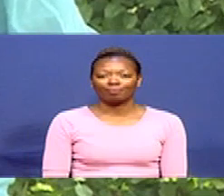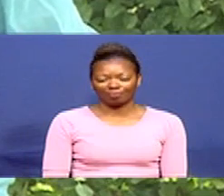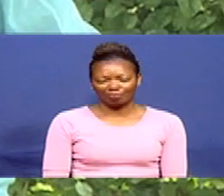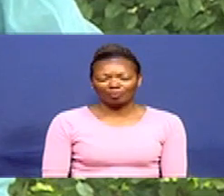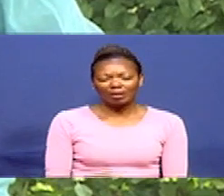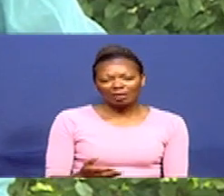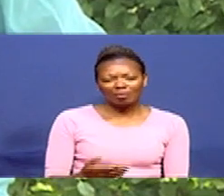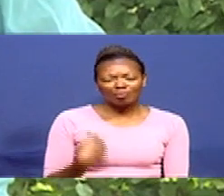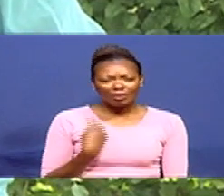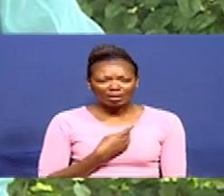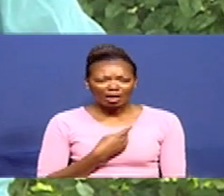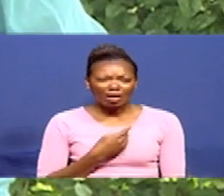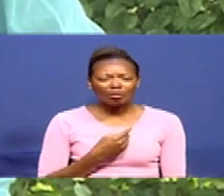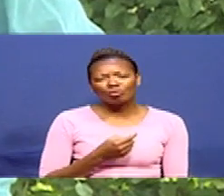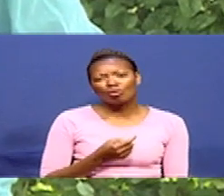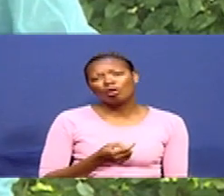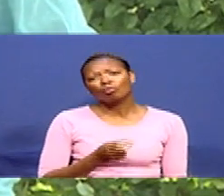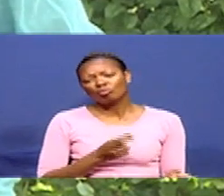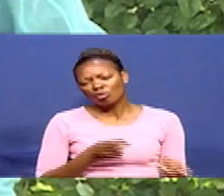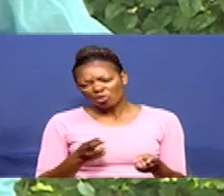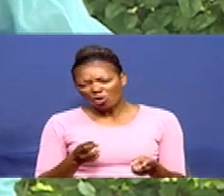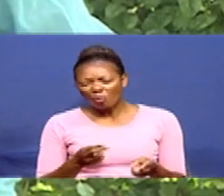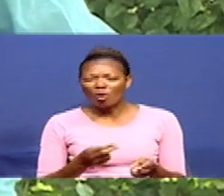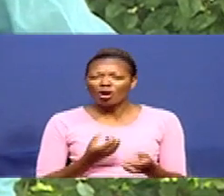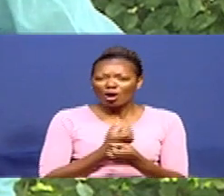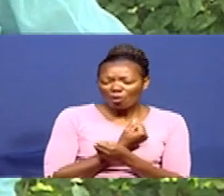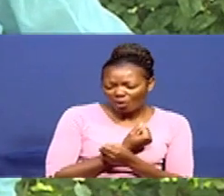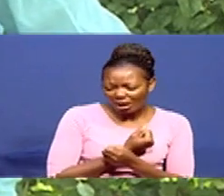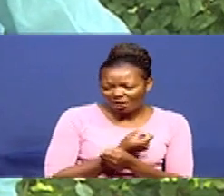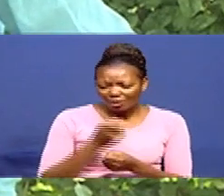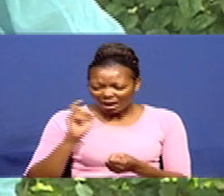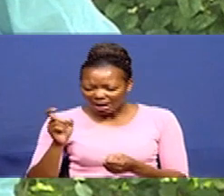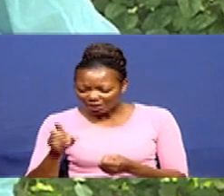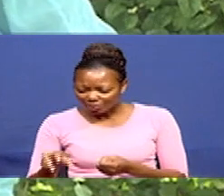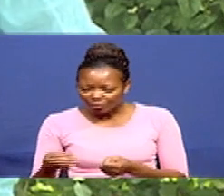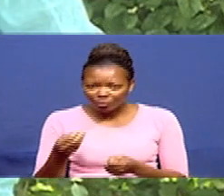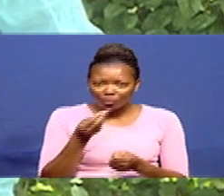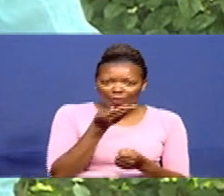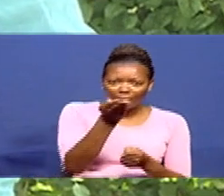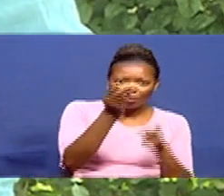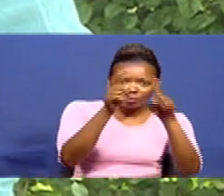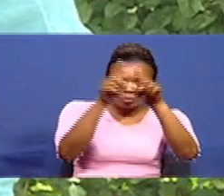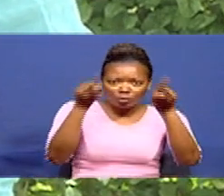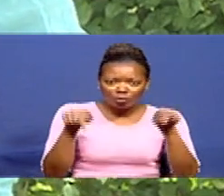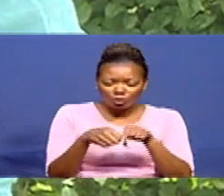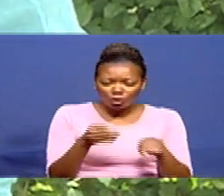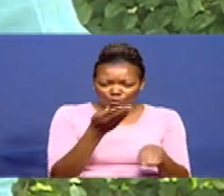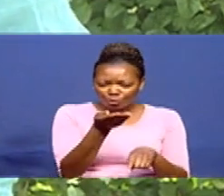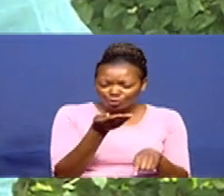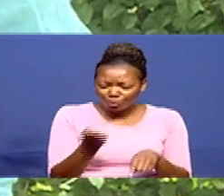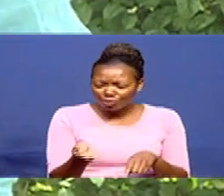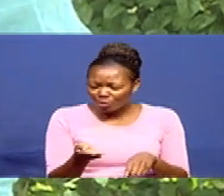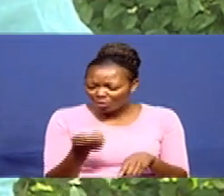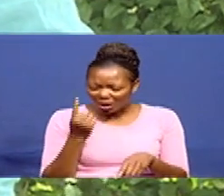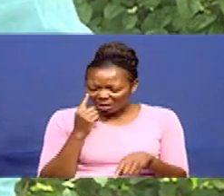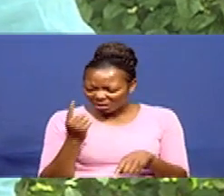Kuna katabia tuko nako kwa kuchukua mayai na kuyatia ndani ya incubator bila kujali. Katabia haka ndiko kanako changia mayai